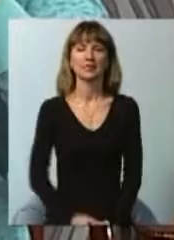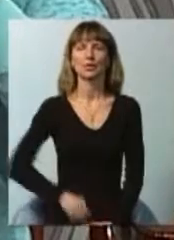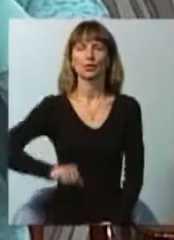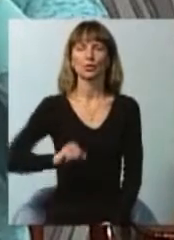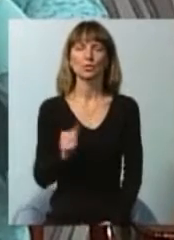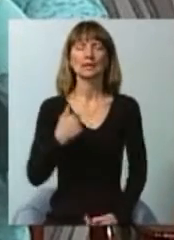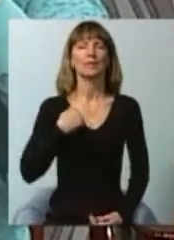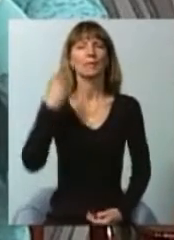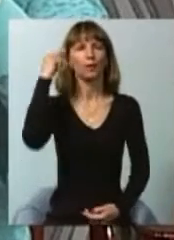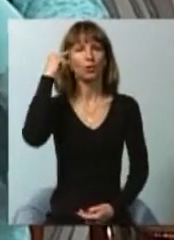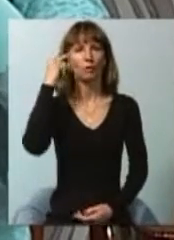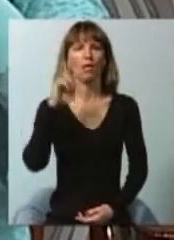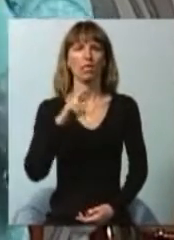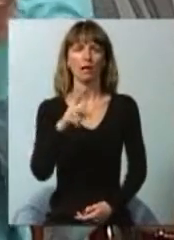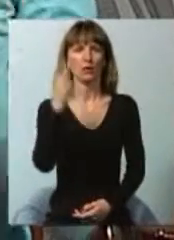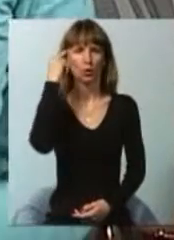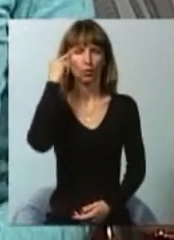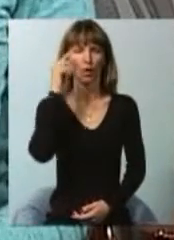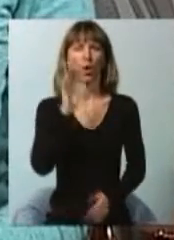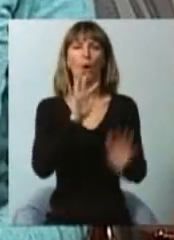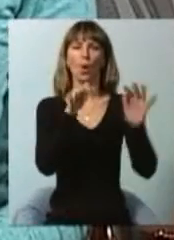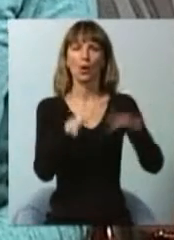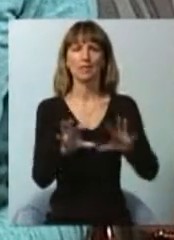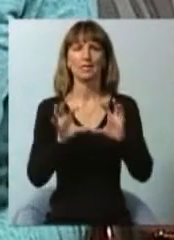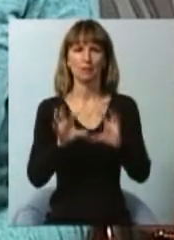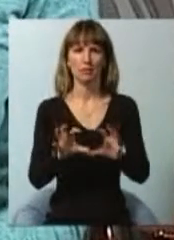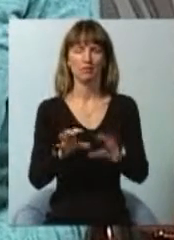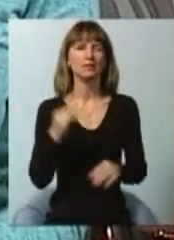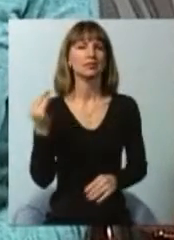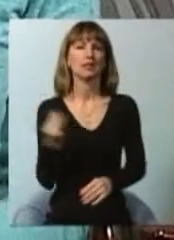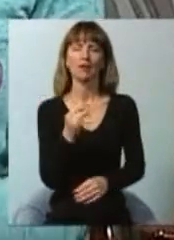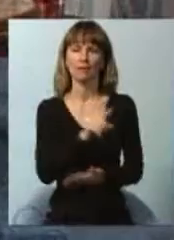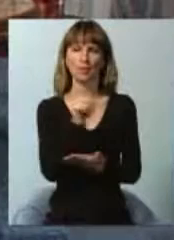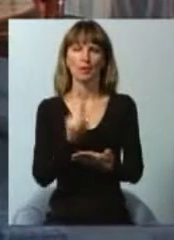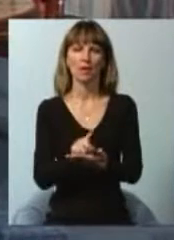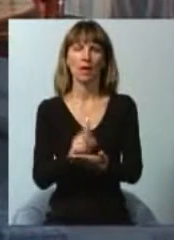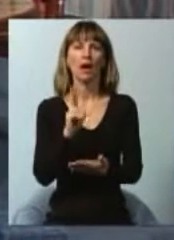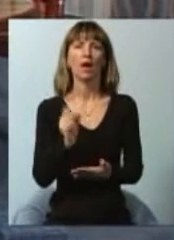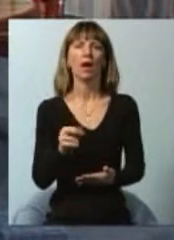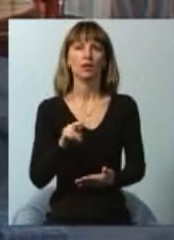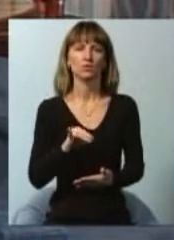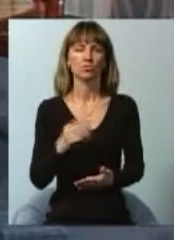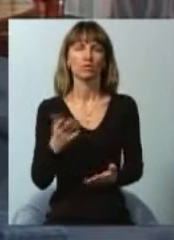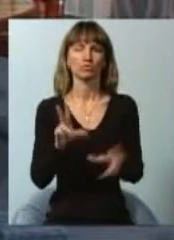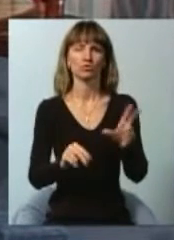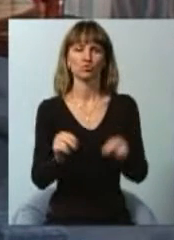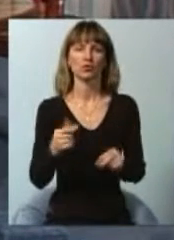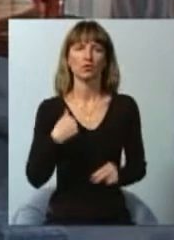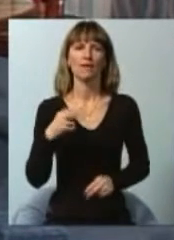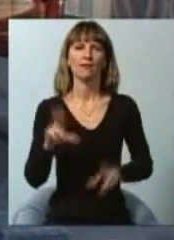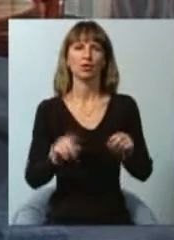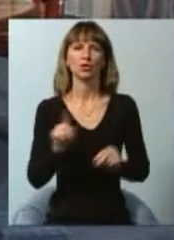Друзі, я от подумала, а як ви гадаєте, а океани замерзають? От цікаве ж питання, так? Катю, як ти вважаєш? Я вважаю,